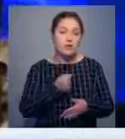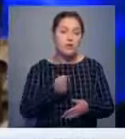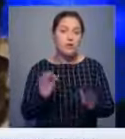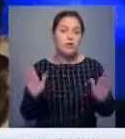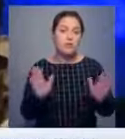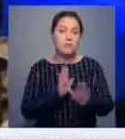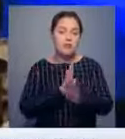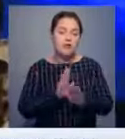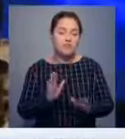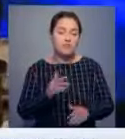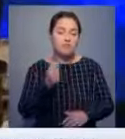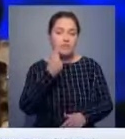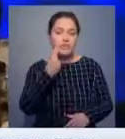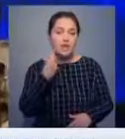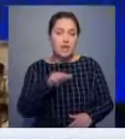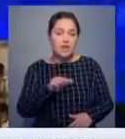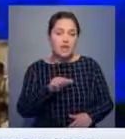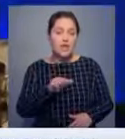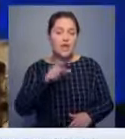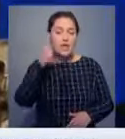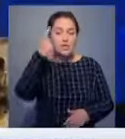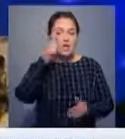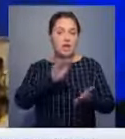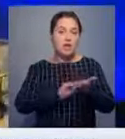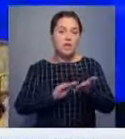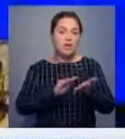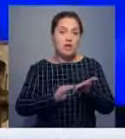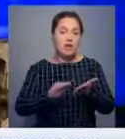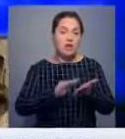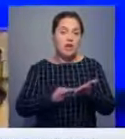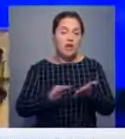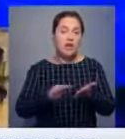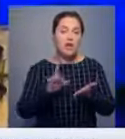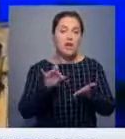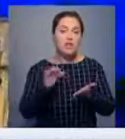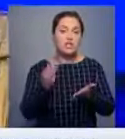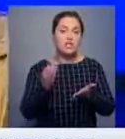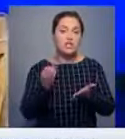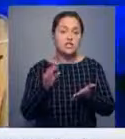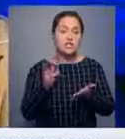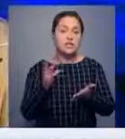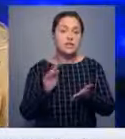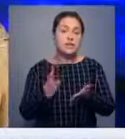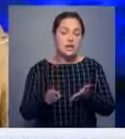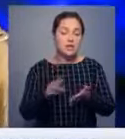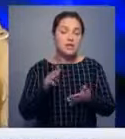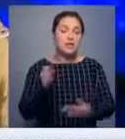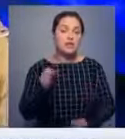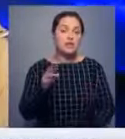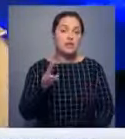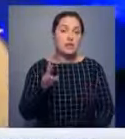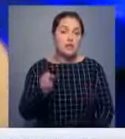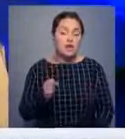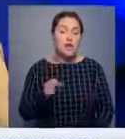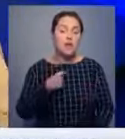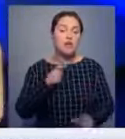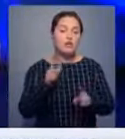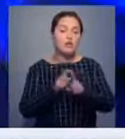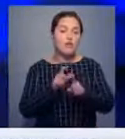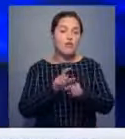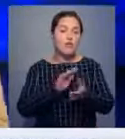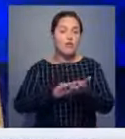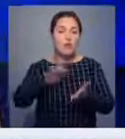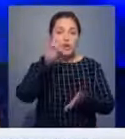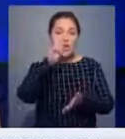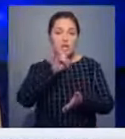офигенная. Сочинила мне ее Татьяна Решетняк. Слова мы делали в Казахстане. Вот.